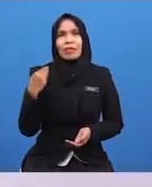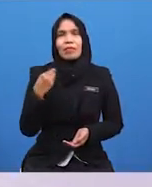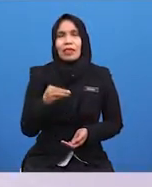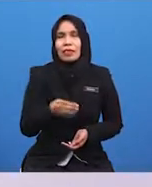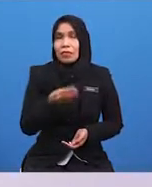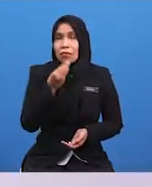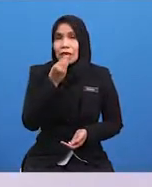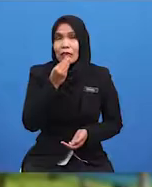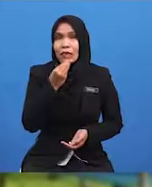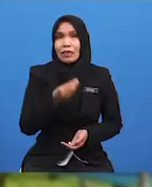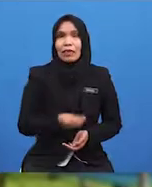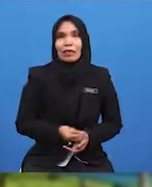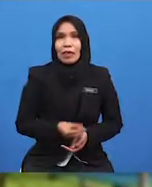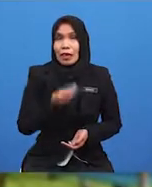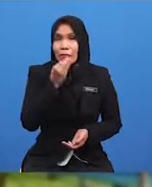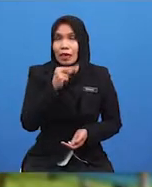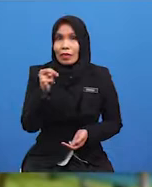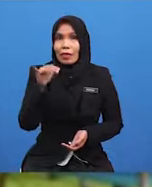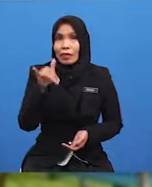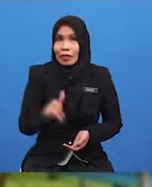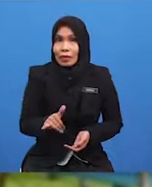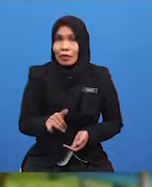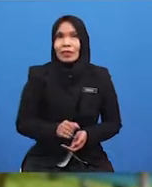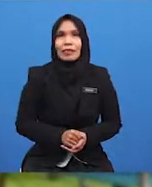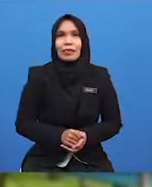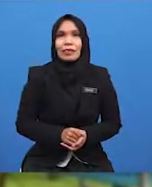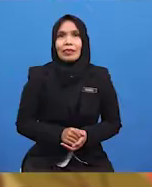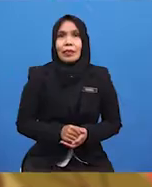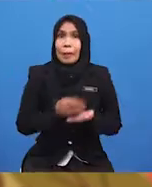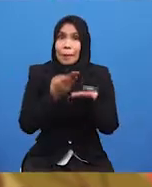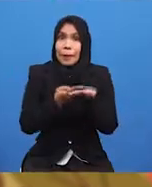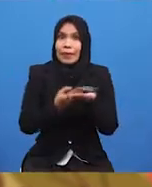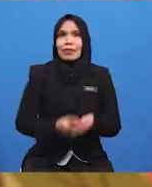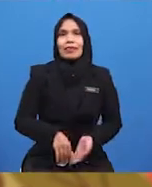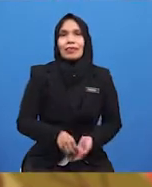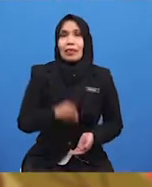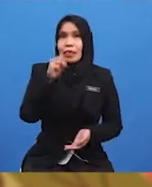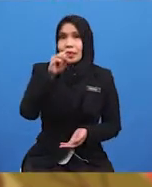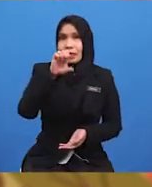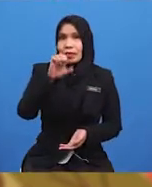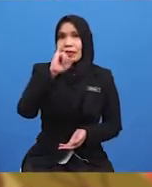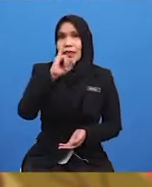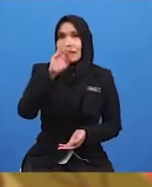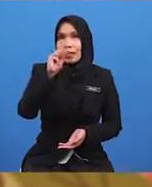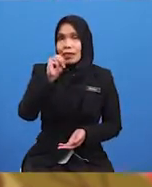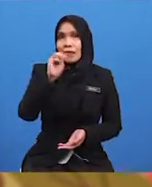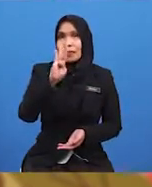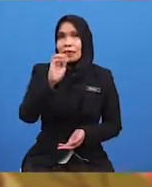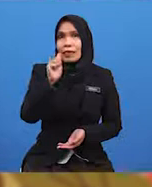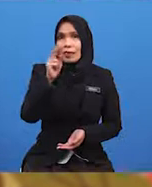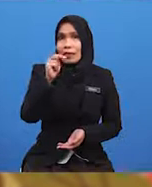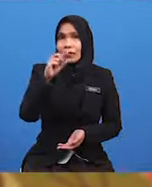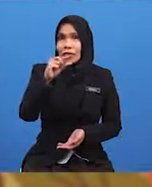yang seimbang Apakah makanan kegemaran Mimi Ciku Saya suka makan